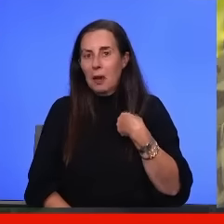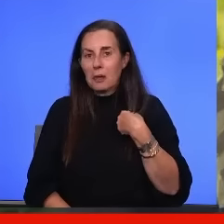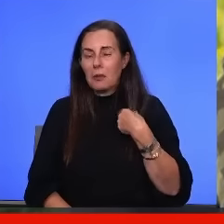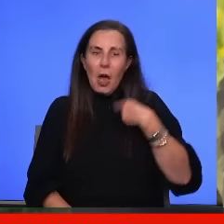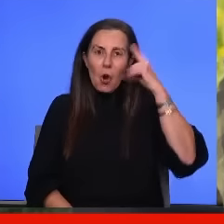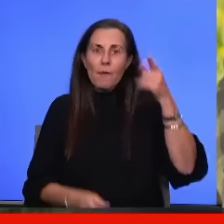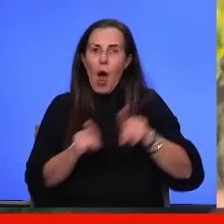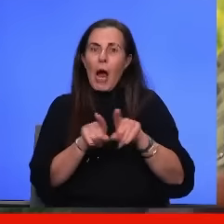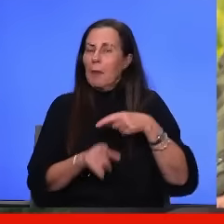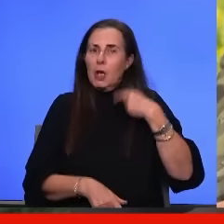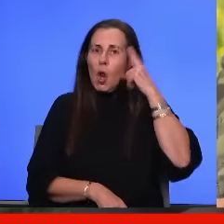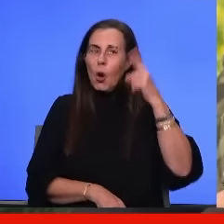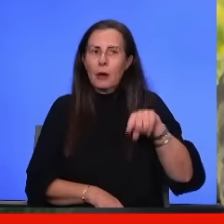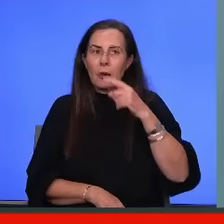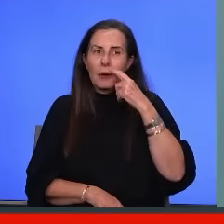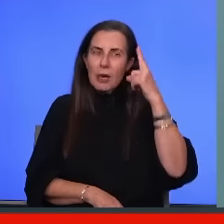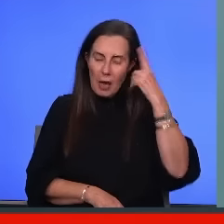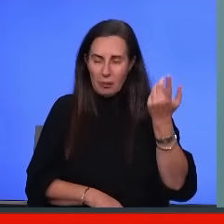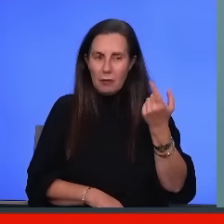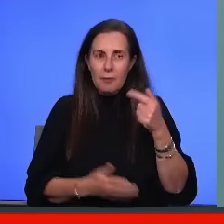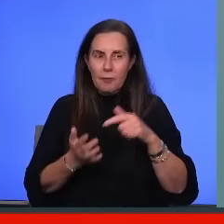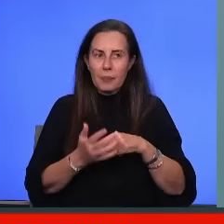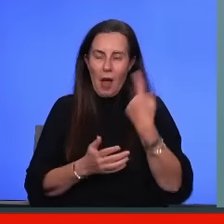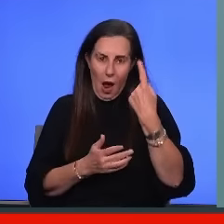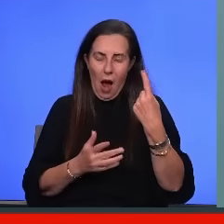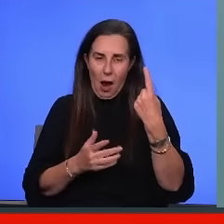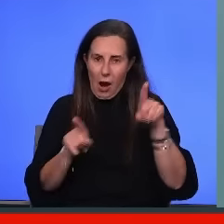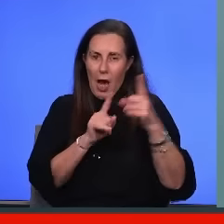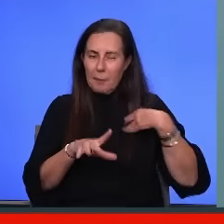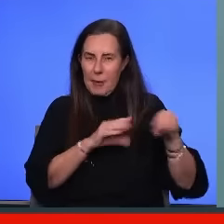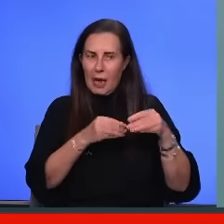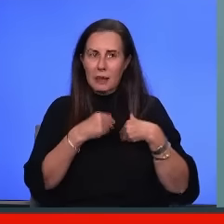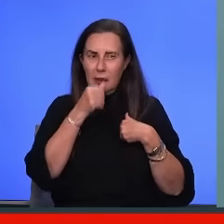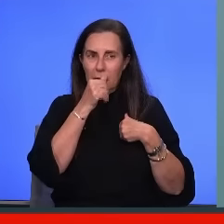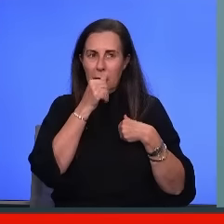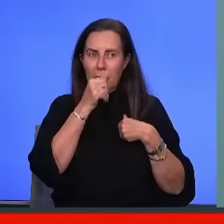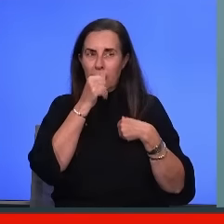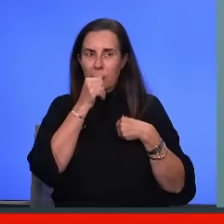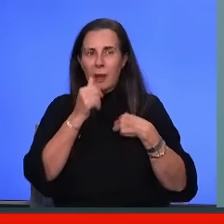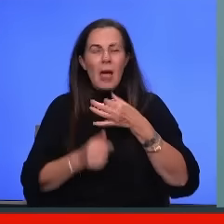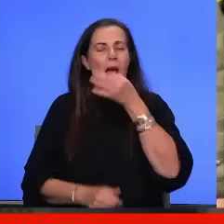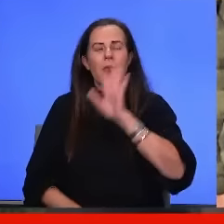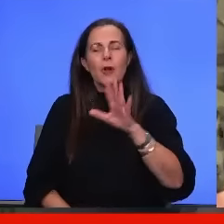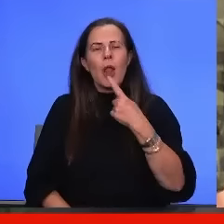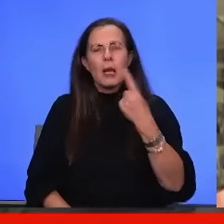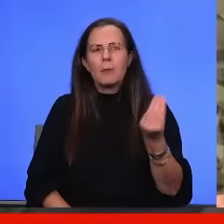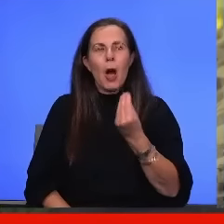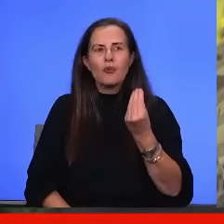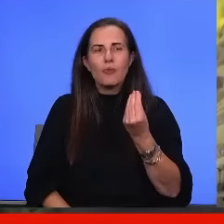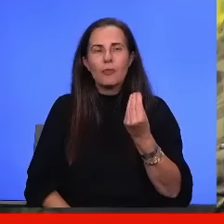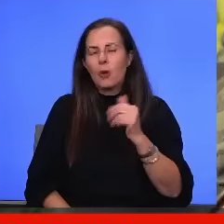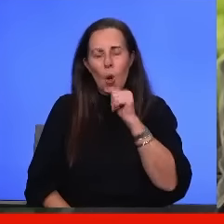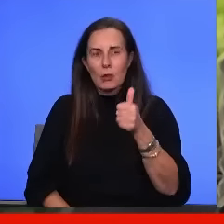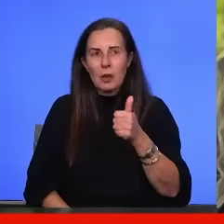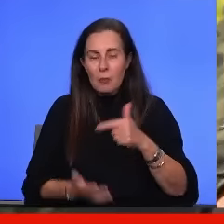לא יודע, אפילו שידעתי, כי אח אחד היה איתי, אבל העדפתי באותו רגע לא להגיד שום דבר. כדי